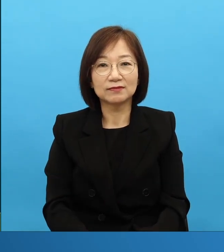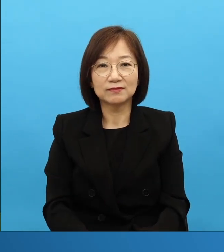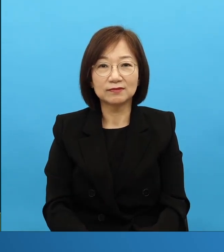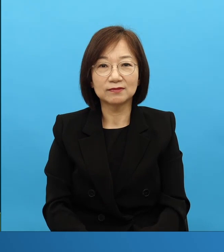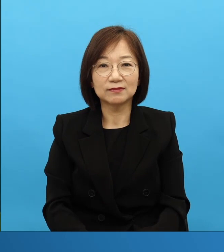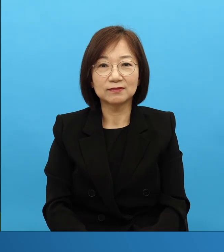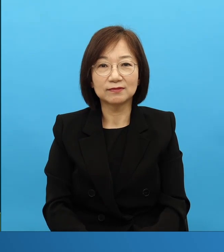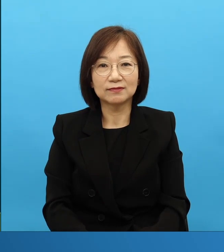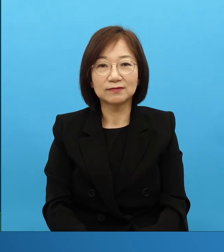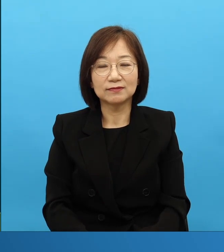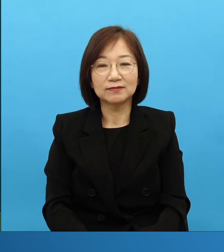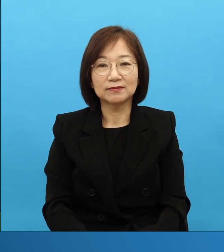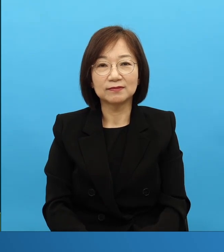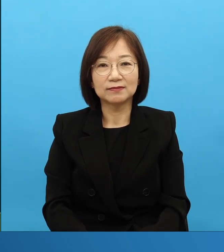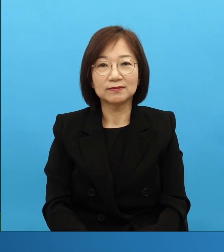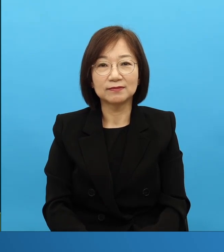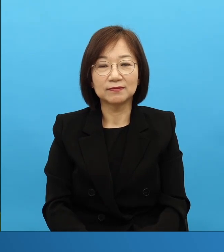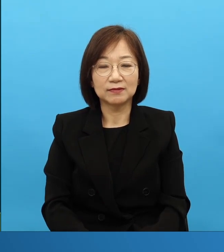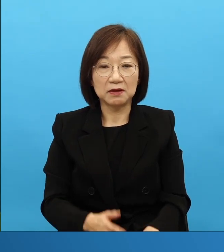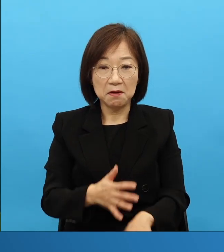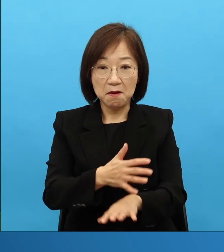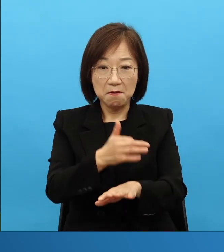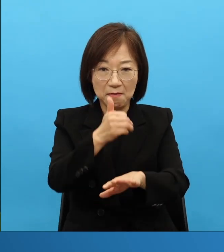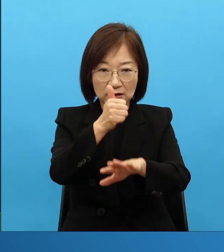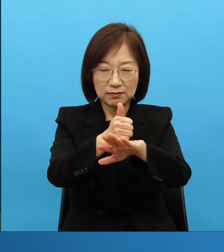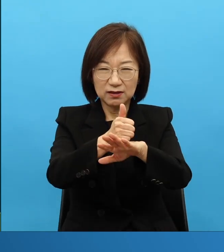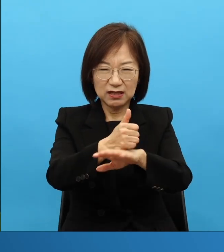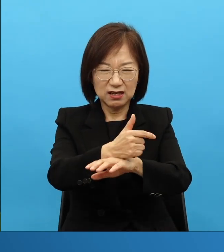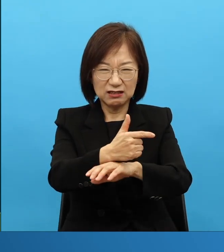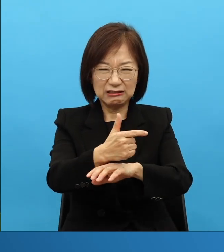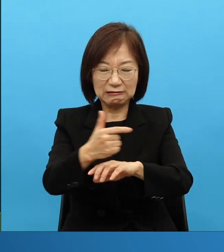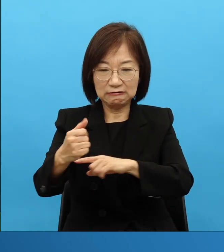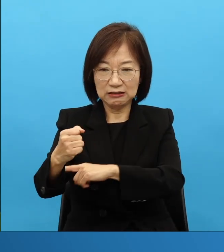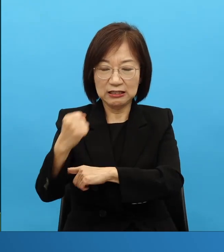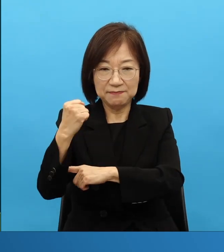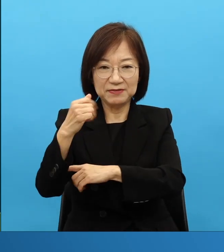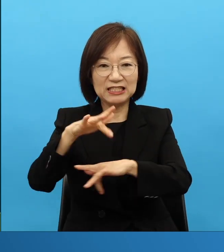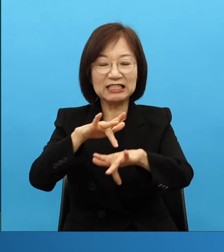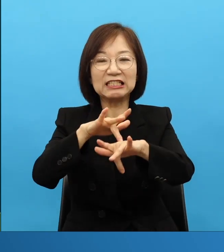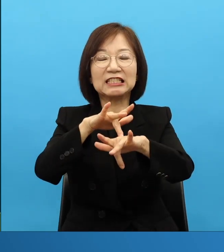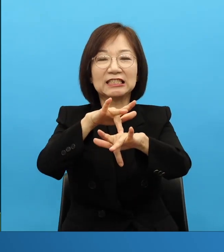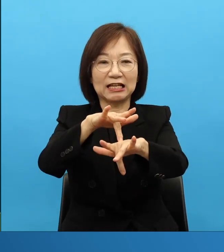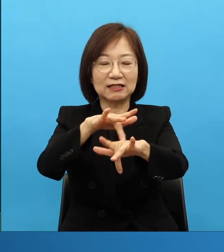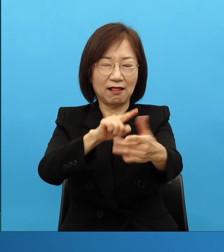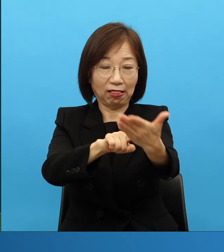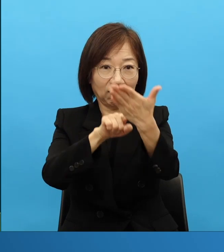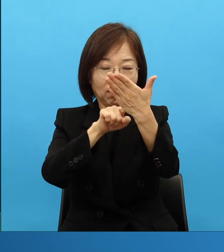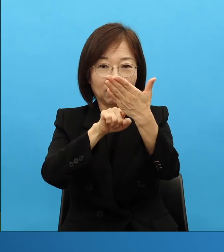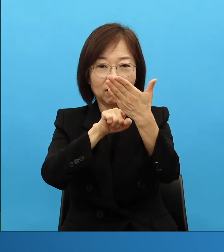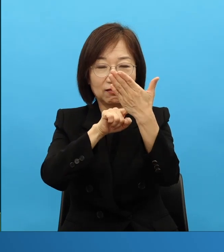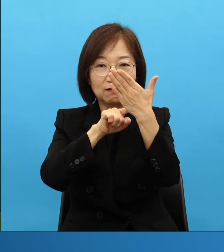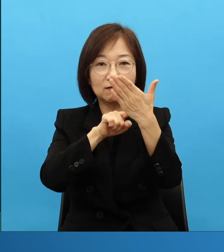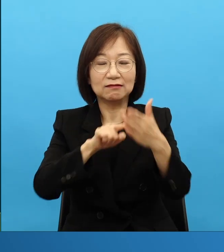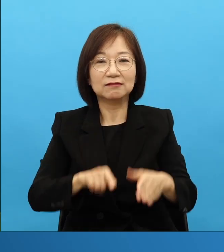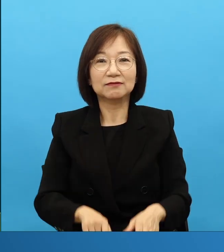아블롱이라고 하는 큰 이 사탄이 나타나갑니다. But at the end, the great Satan Apollyon faced